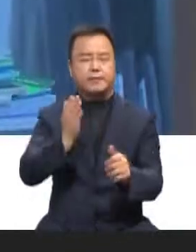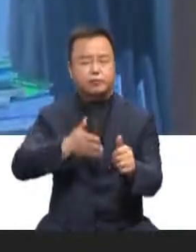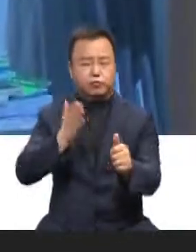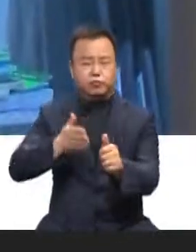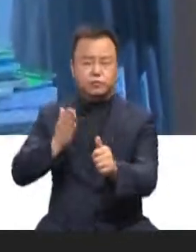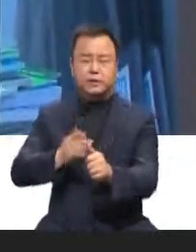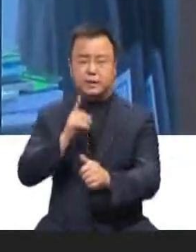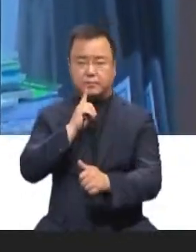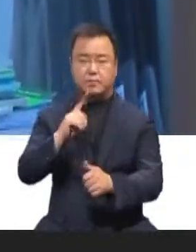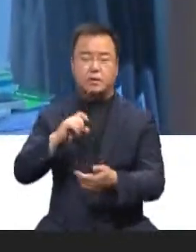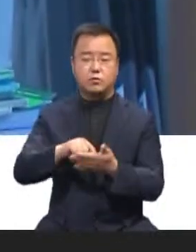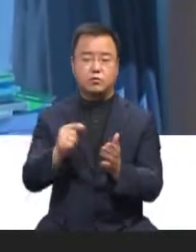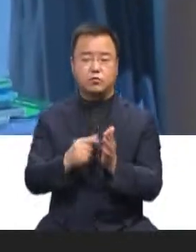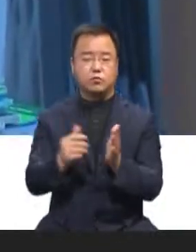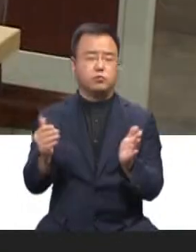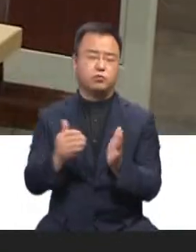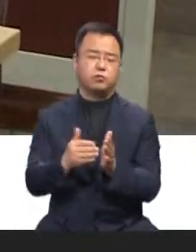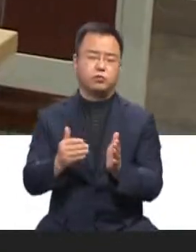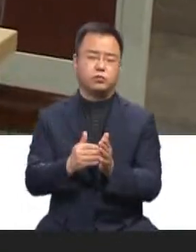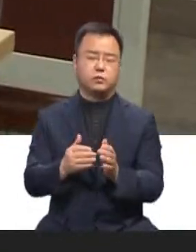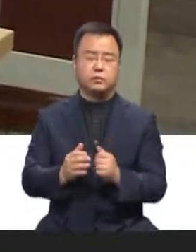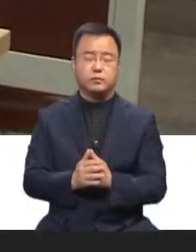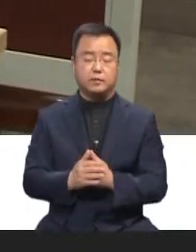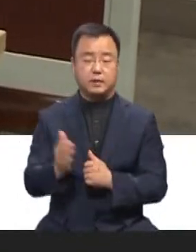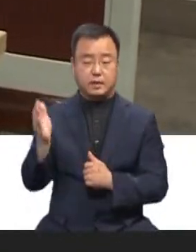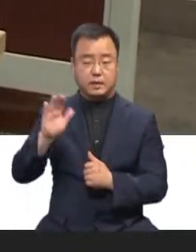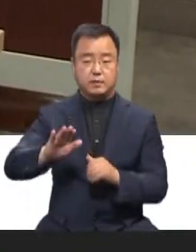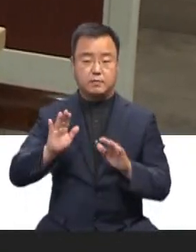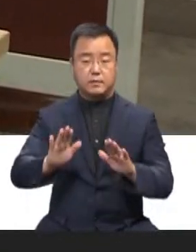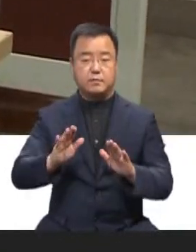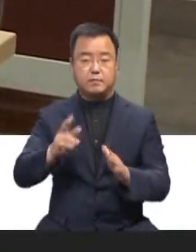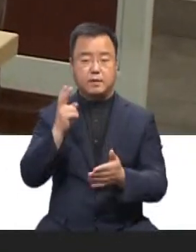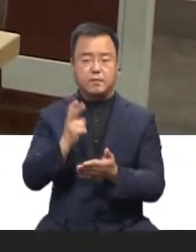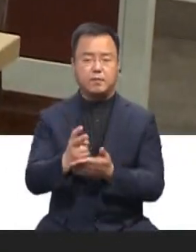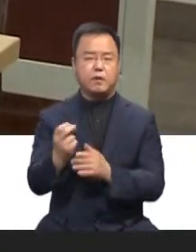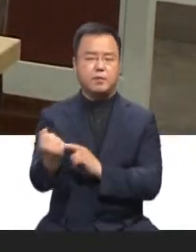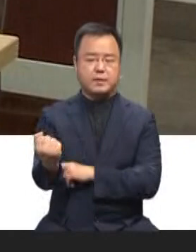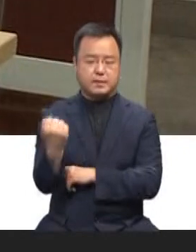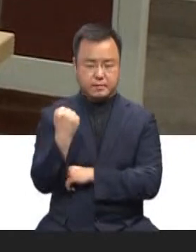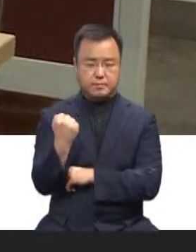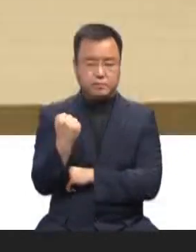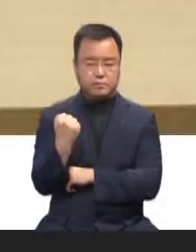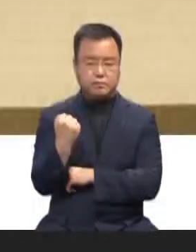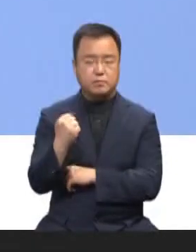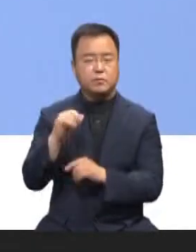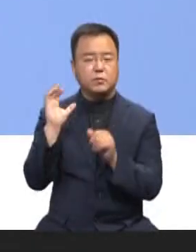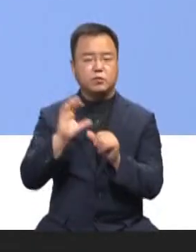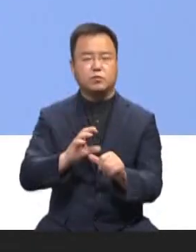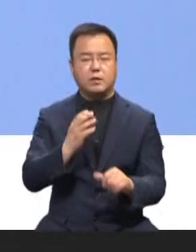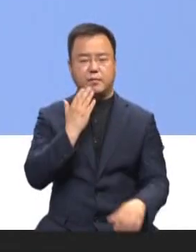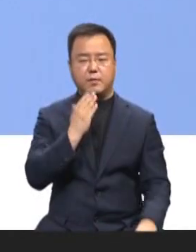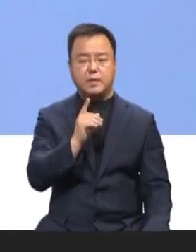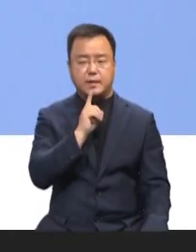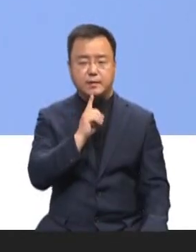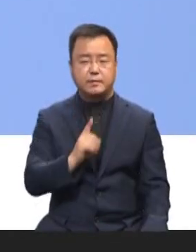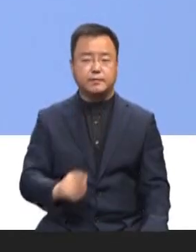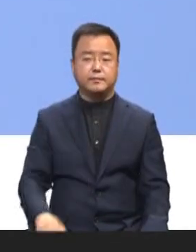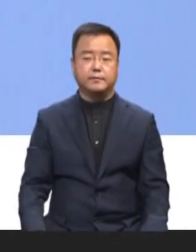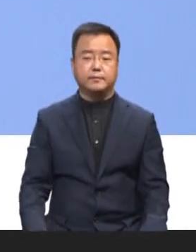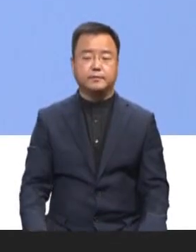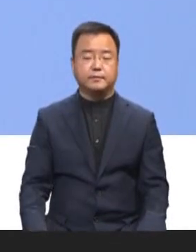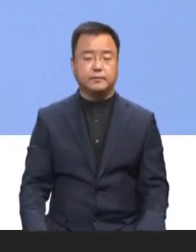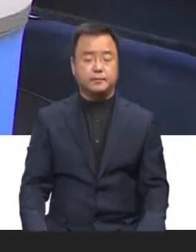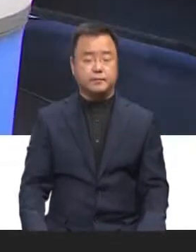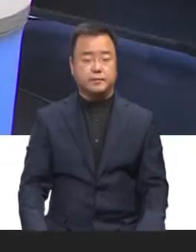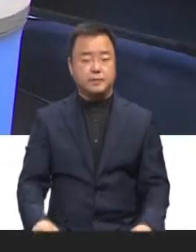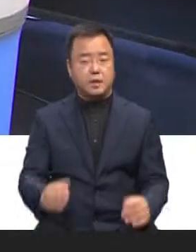권고를 하는 것 외에는 마땅한 방법이 없었어요 그런데 이제 법의 힙에 빌려서 강력히 규제를 해 보겠다는 겁니다 한다는 확 터라